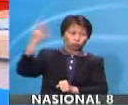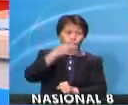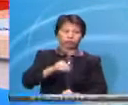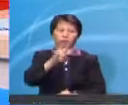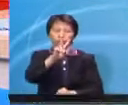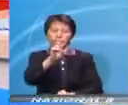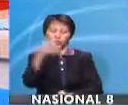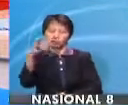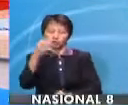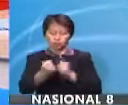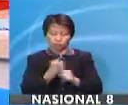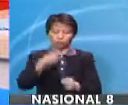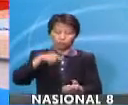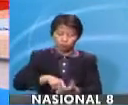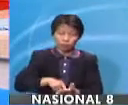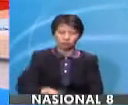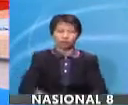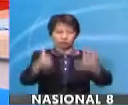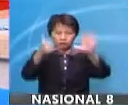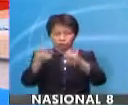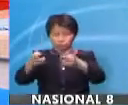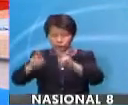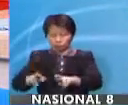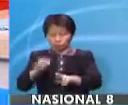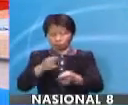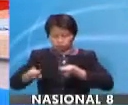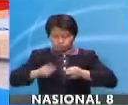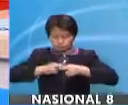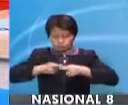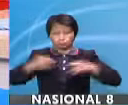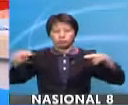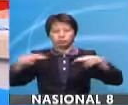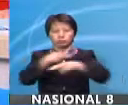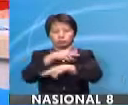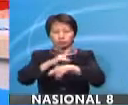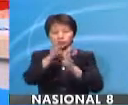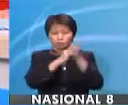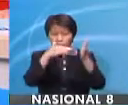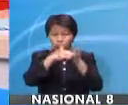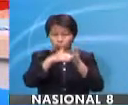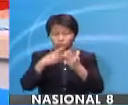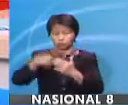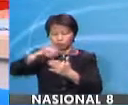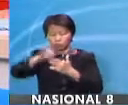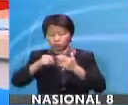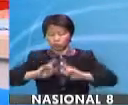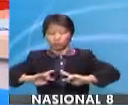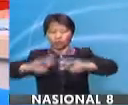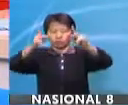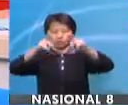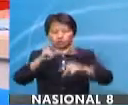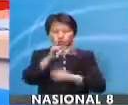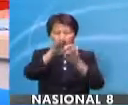2015 tahun ini antaranya enam kontrak operasi dan penyelenggaraan lebuhraya di New Zealand dan projek menaik taraf landasan